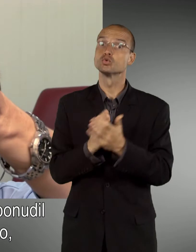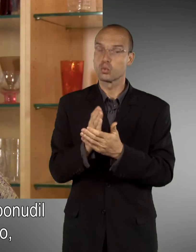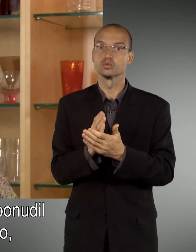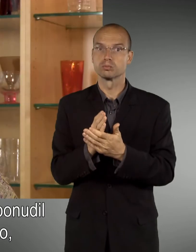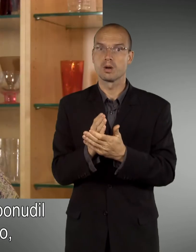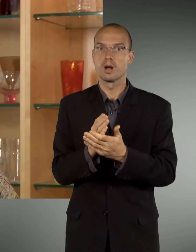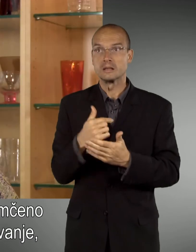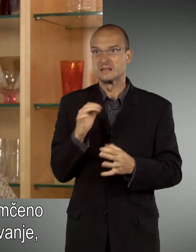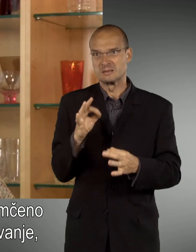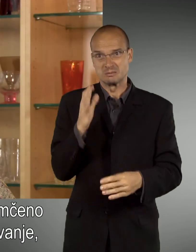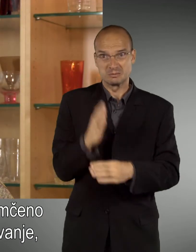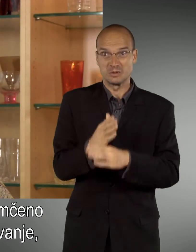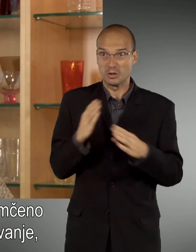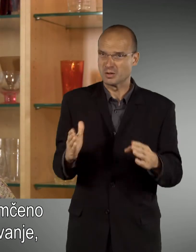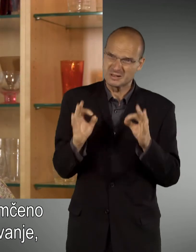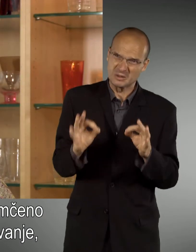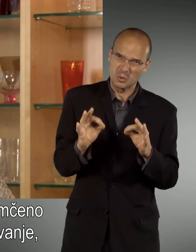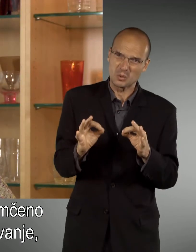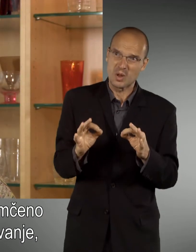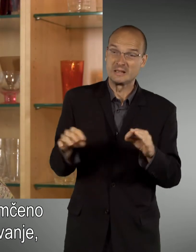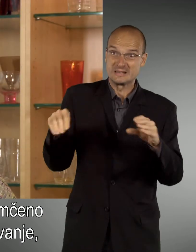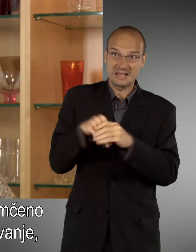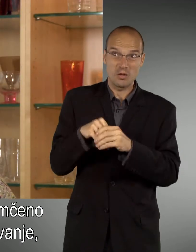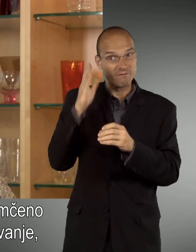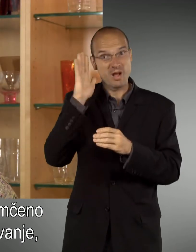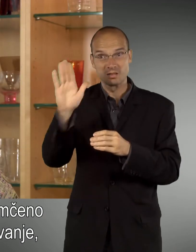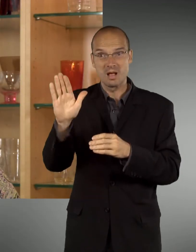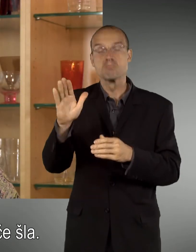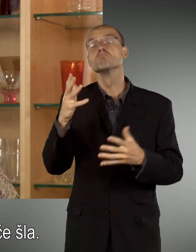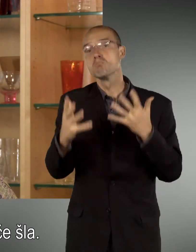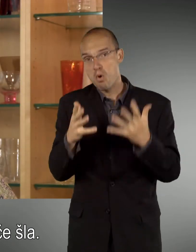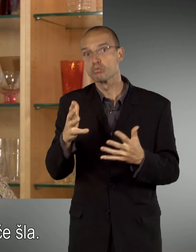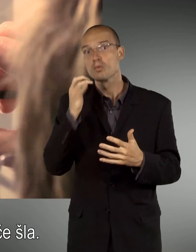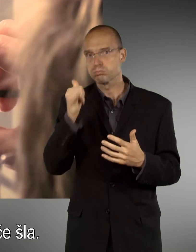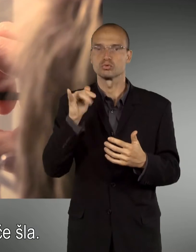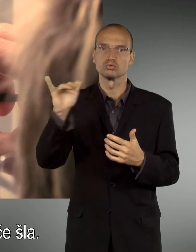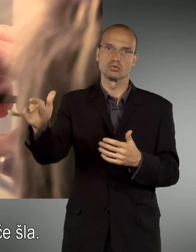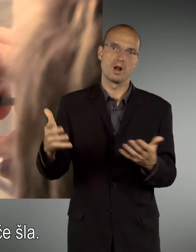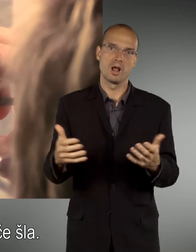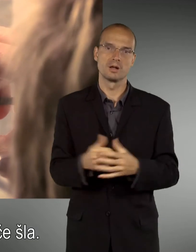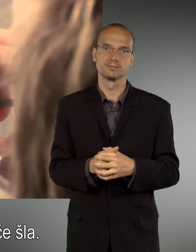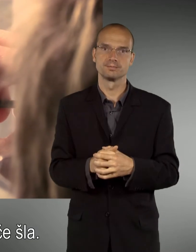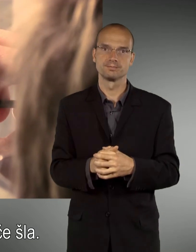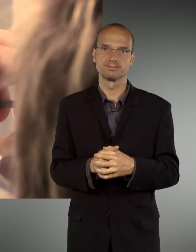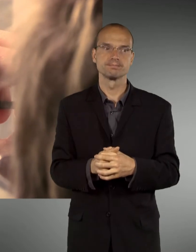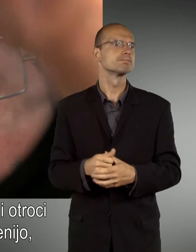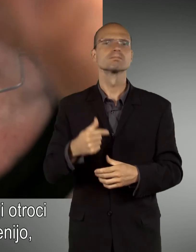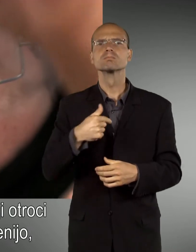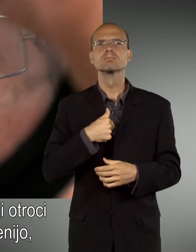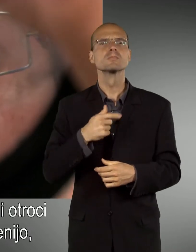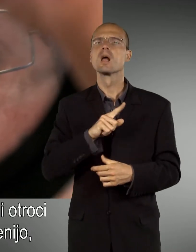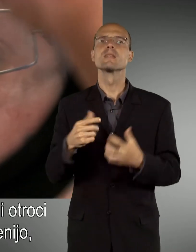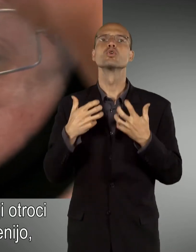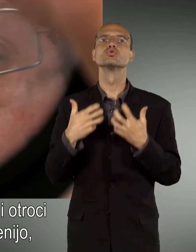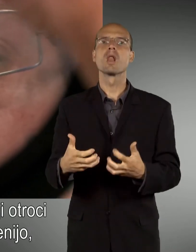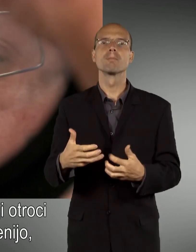službo, da bi imela zagarantirano službo, pa stanovanje, pa bi mogoče šla. Jaz ne